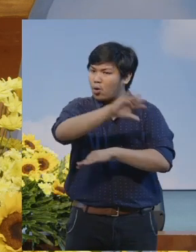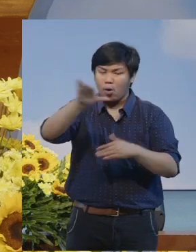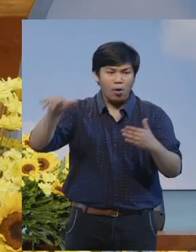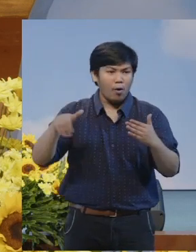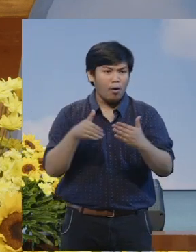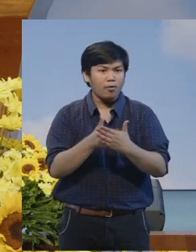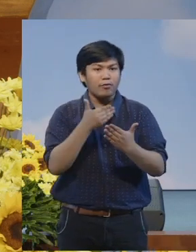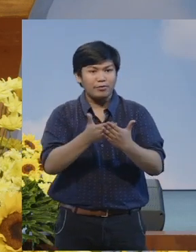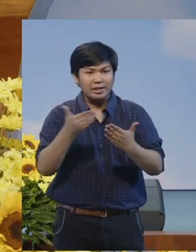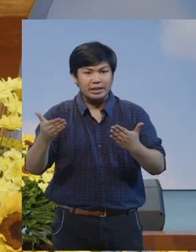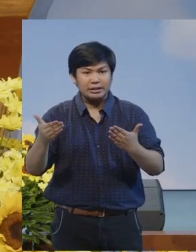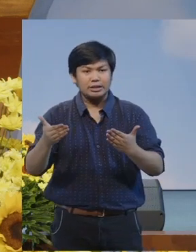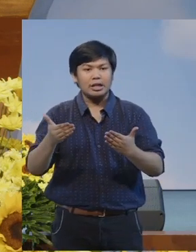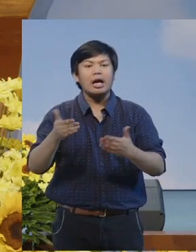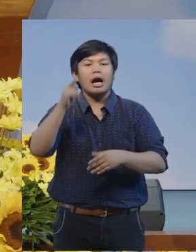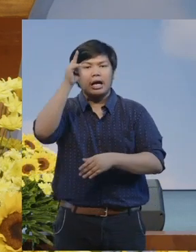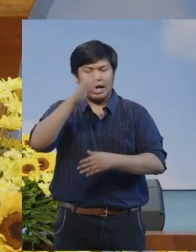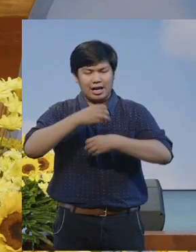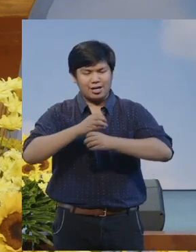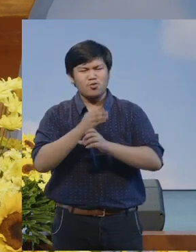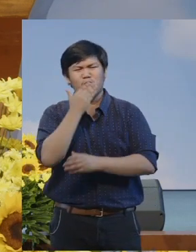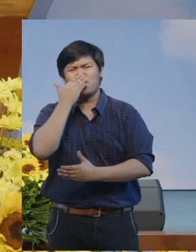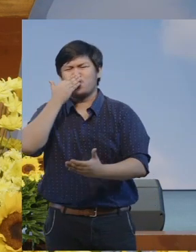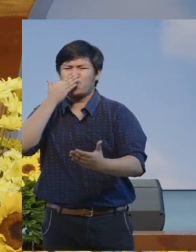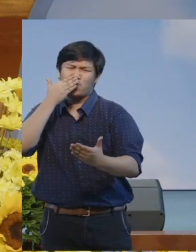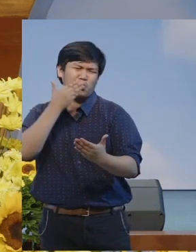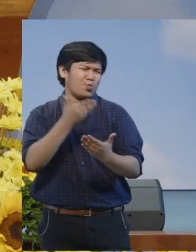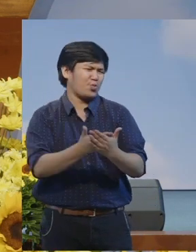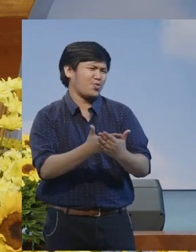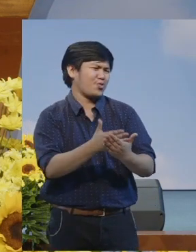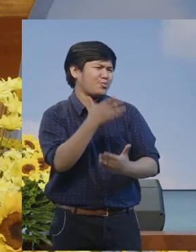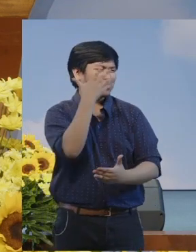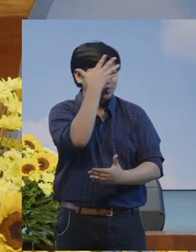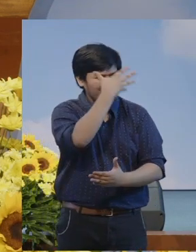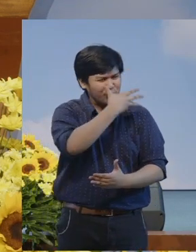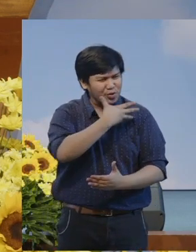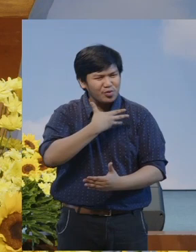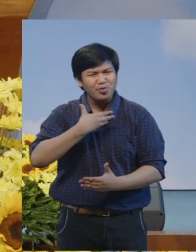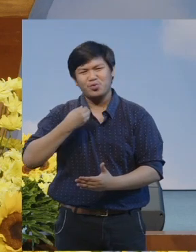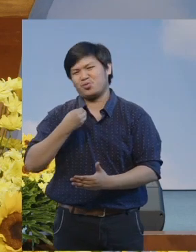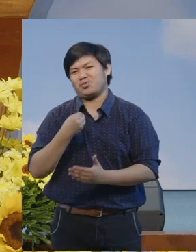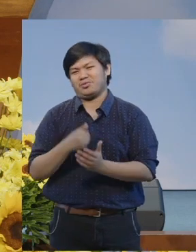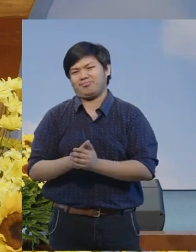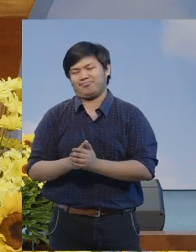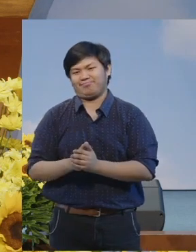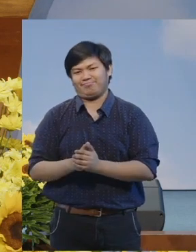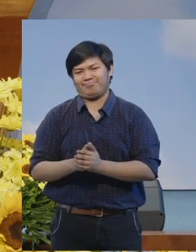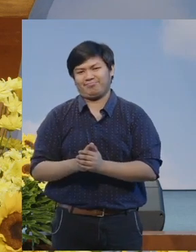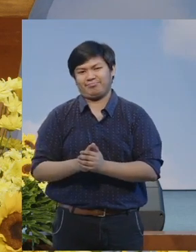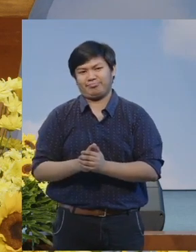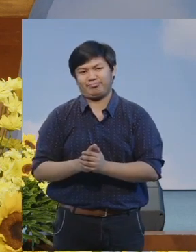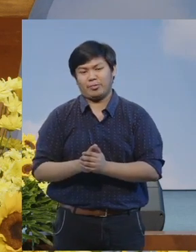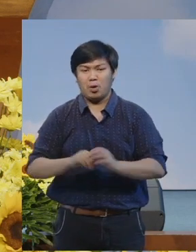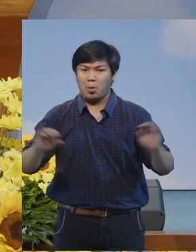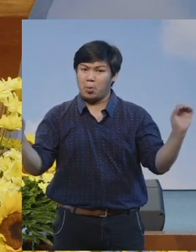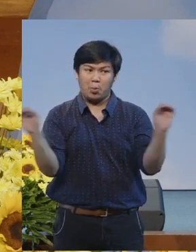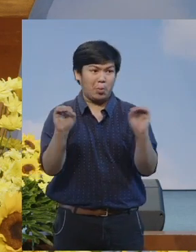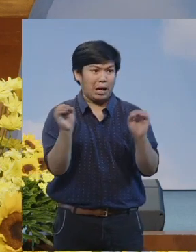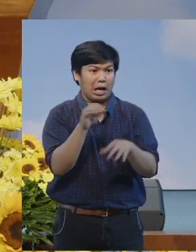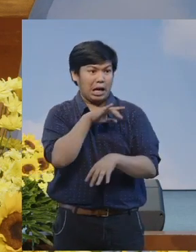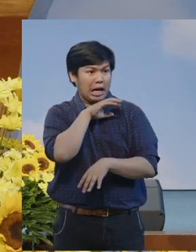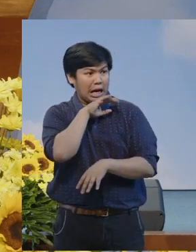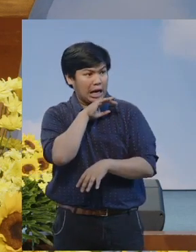things are good. Lahat ng kanyang nilikha ay mabuti. Walang